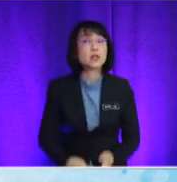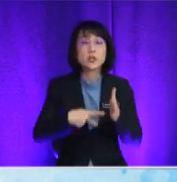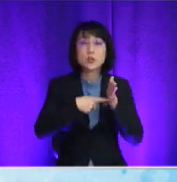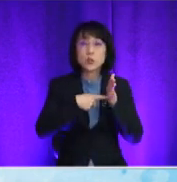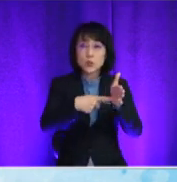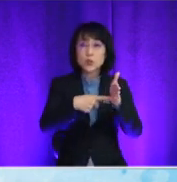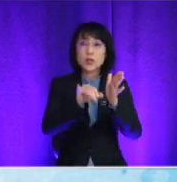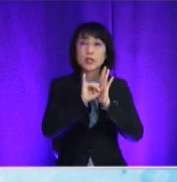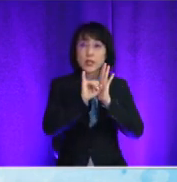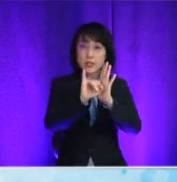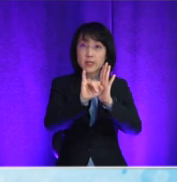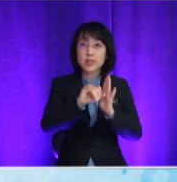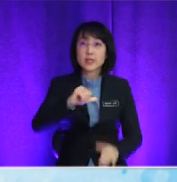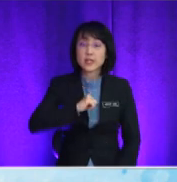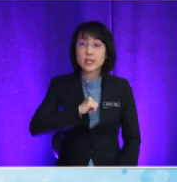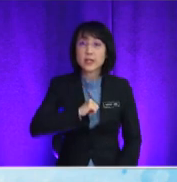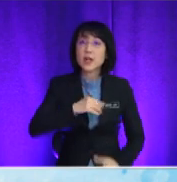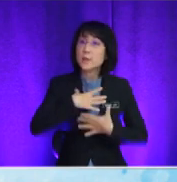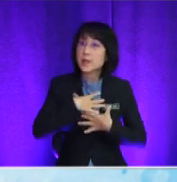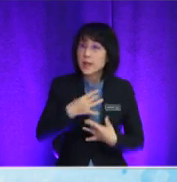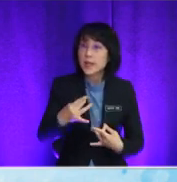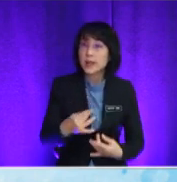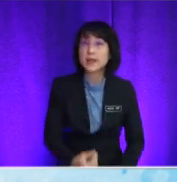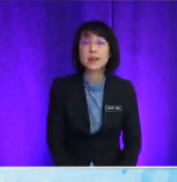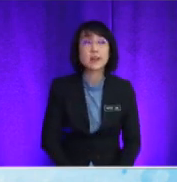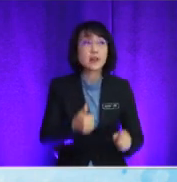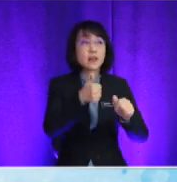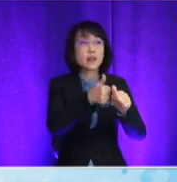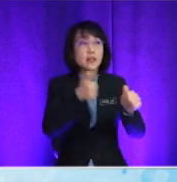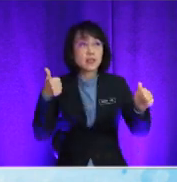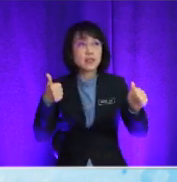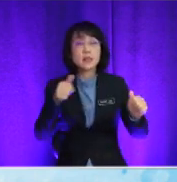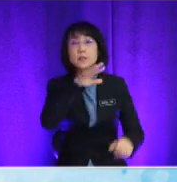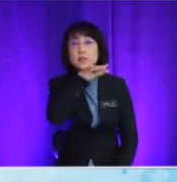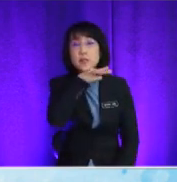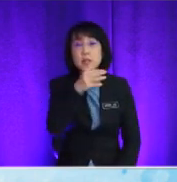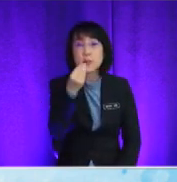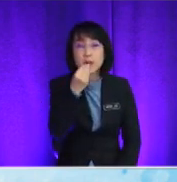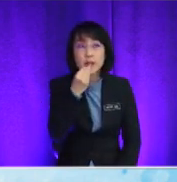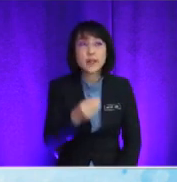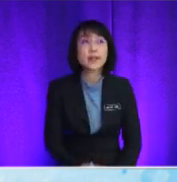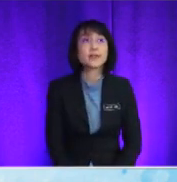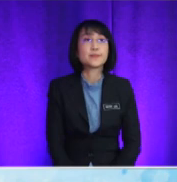diri yang menarik dan lagi satu mencegah pencemaran makanan